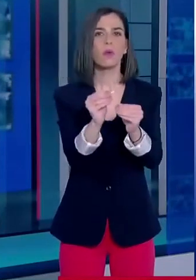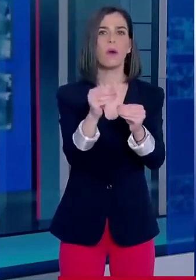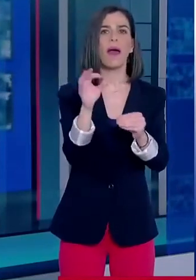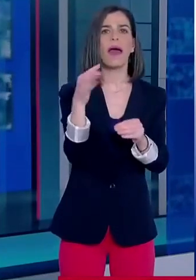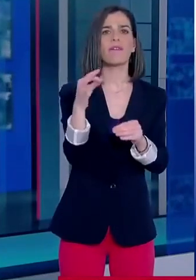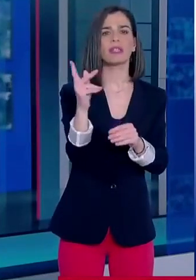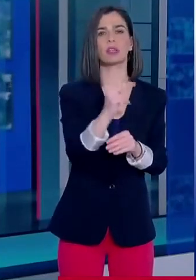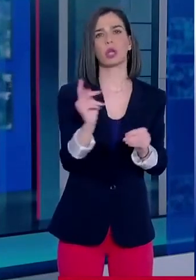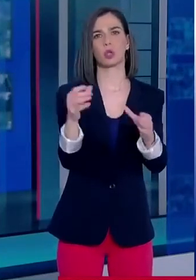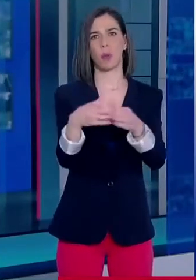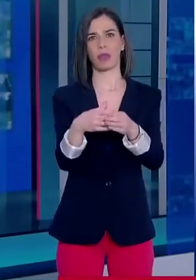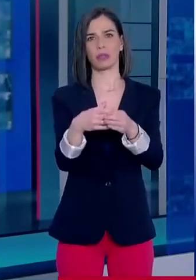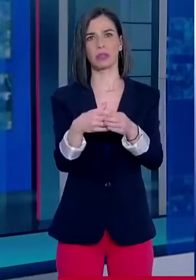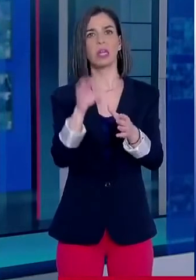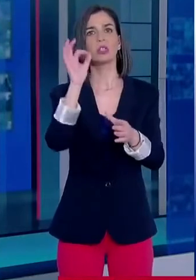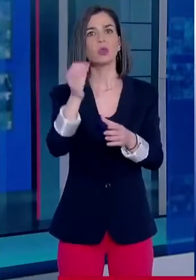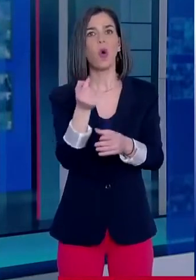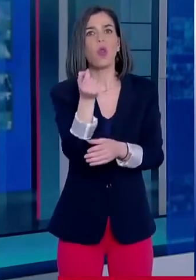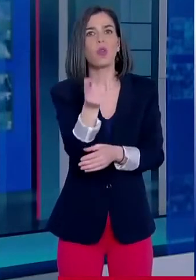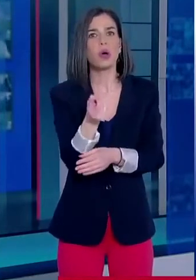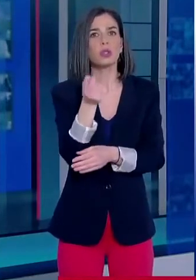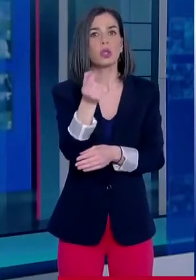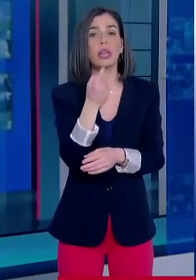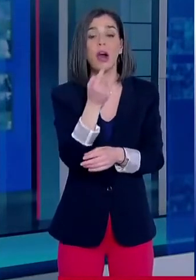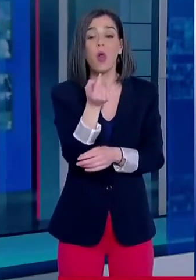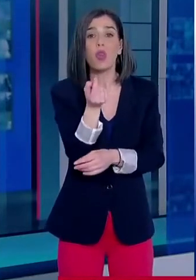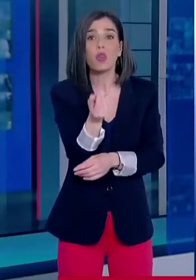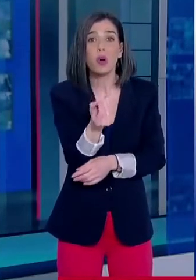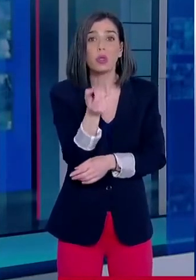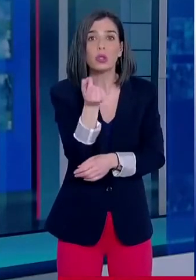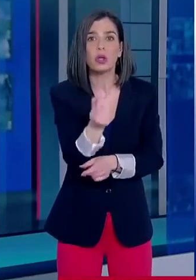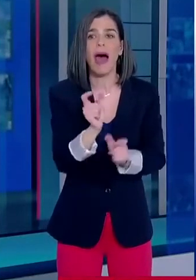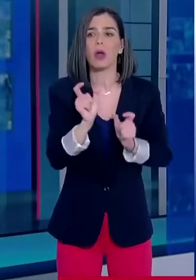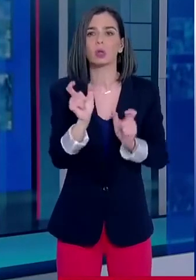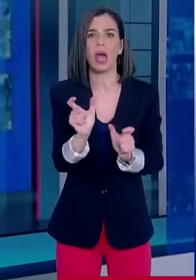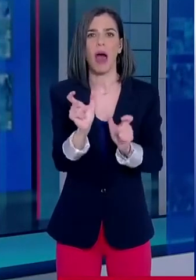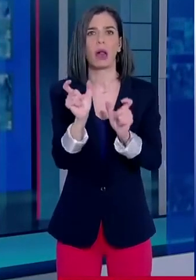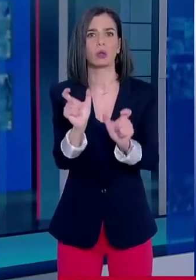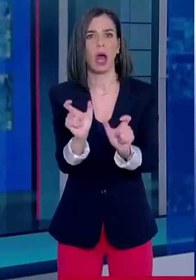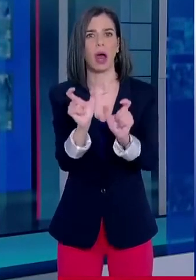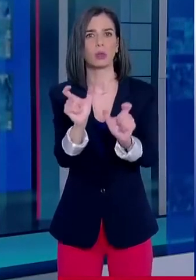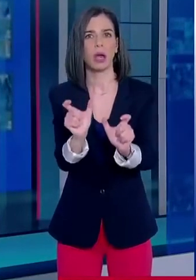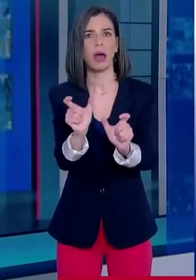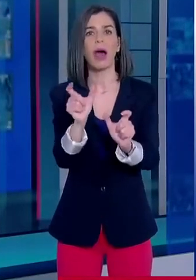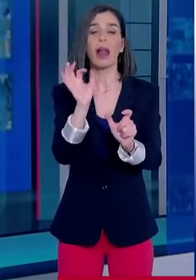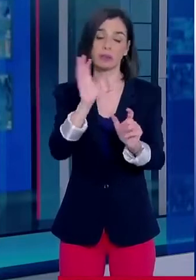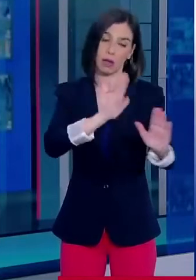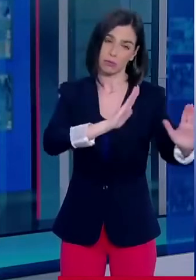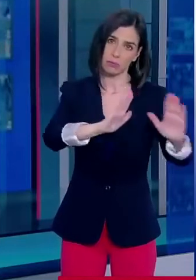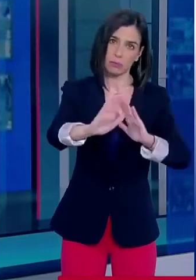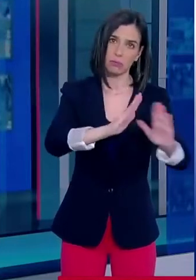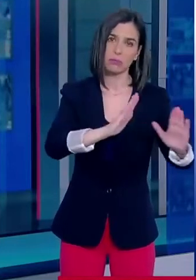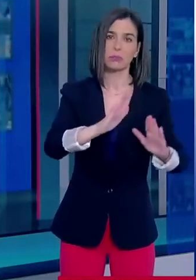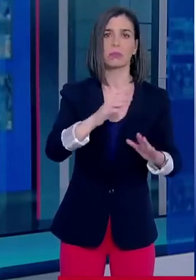ευπαθείς ομάδες ώστε να χτίζεται σιγά σιγά, το τονίζω ξανά, σταδιακή ανοσία, αλλά και θα προστατεύουν τις ευπαθείς ομάδες,